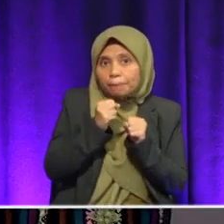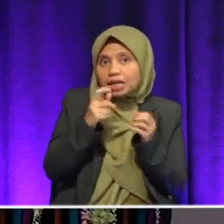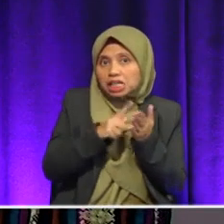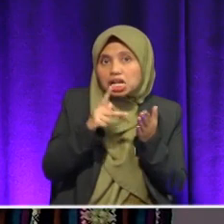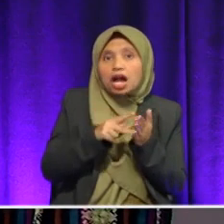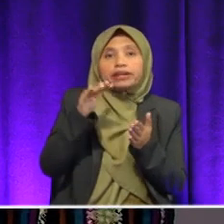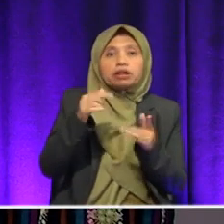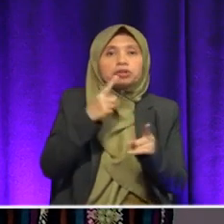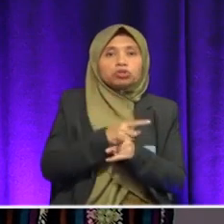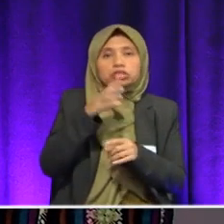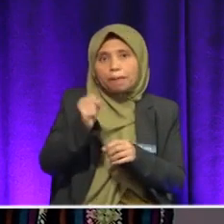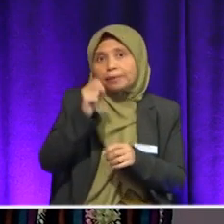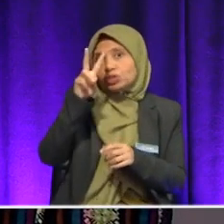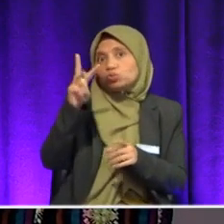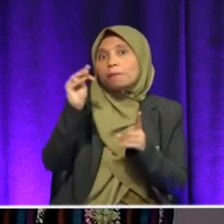juga